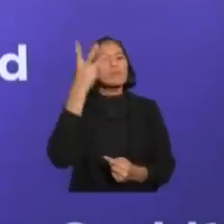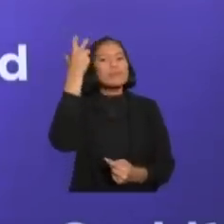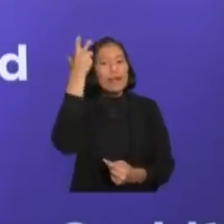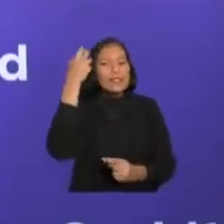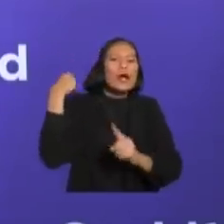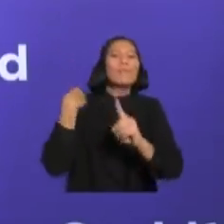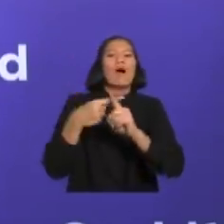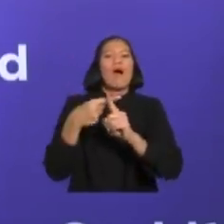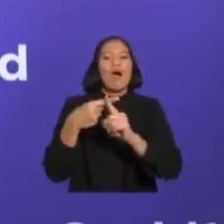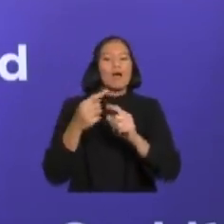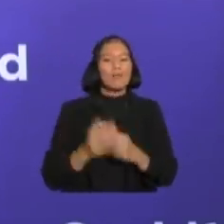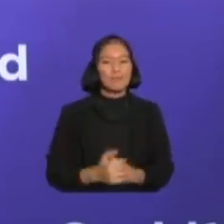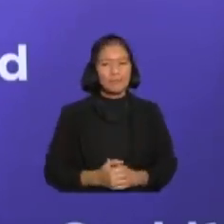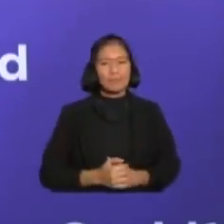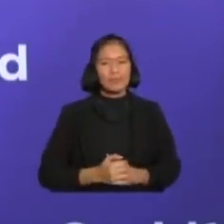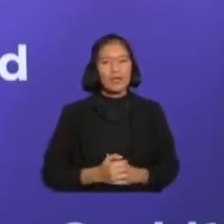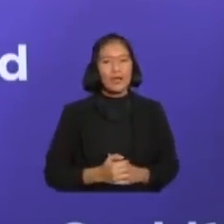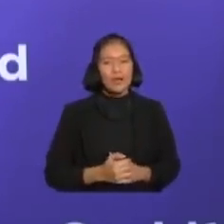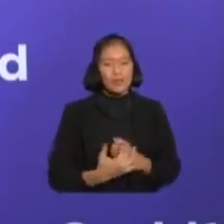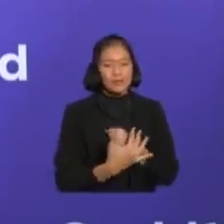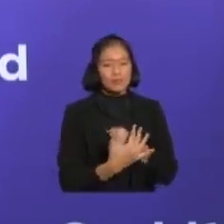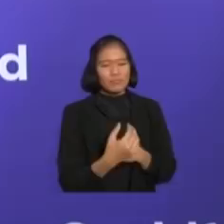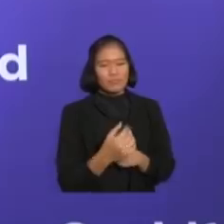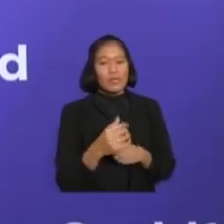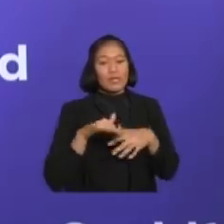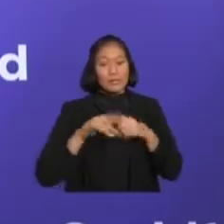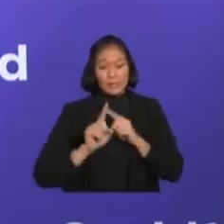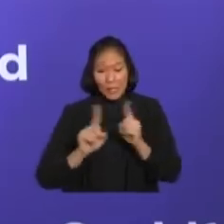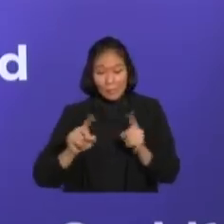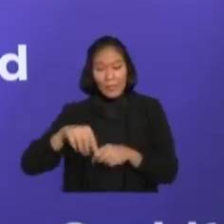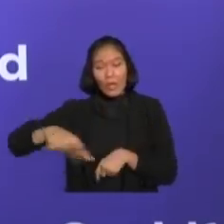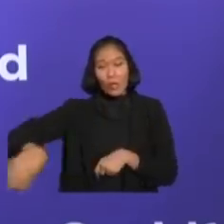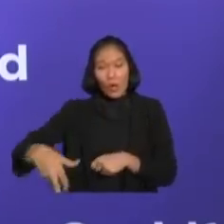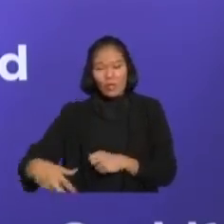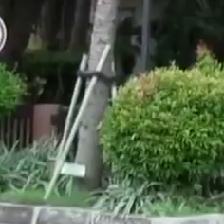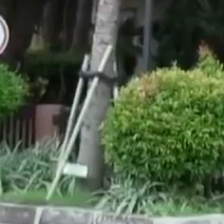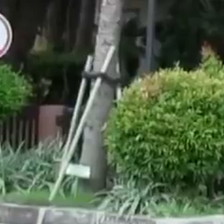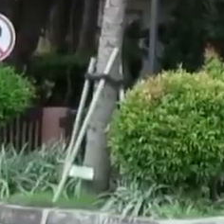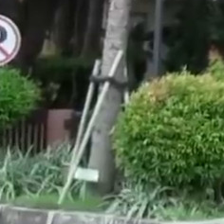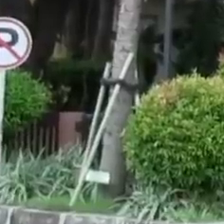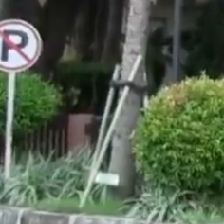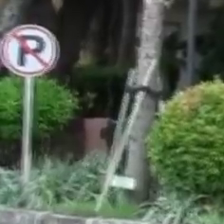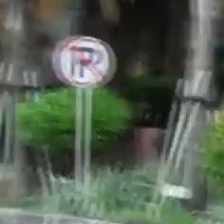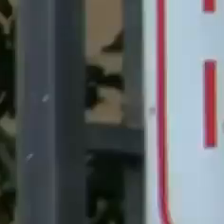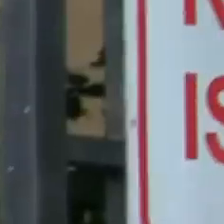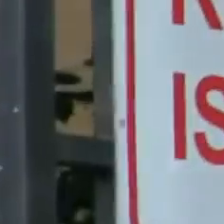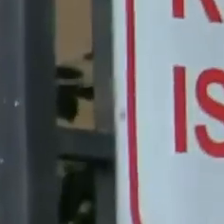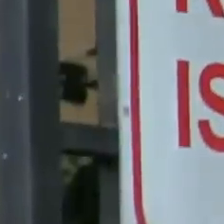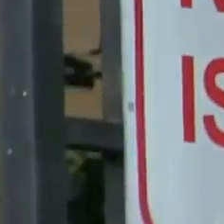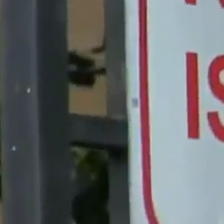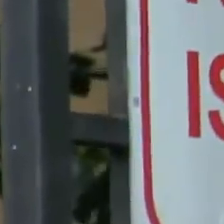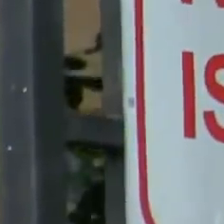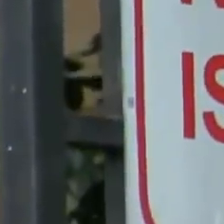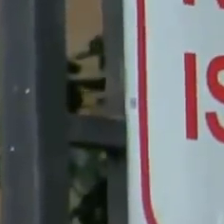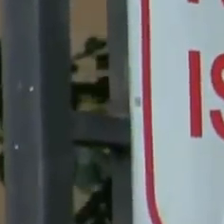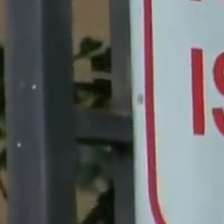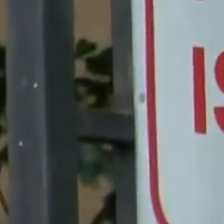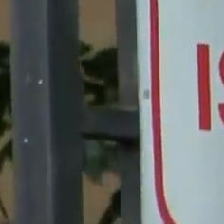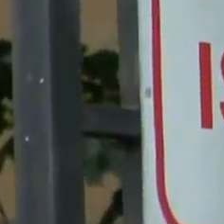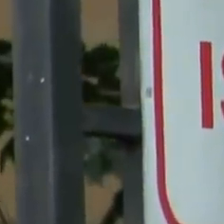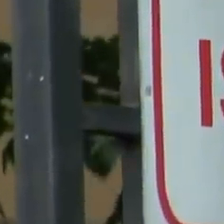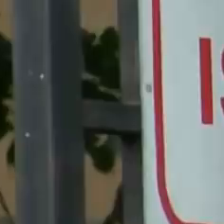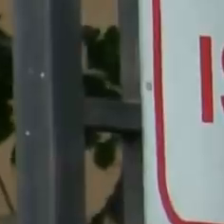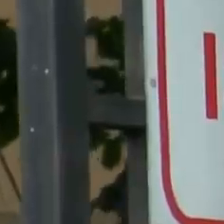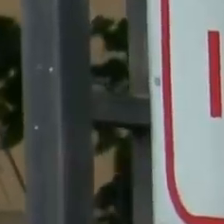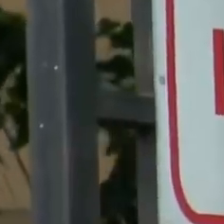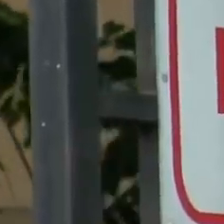disaat saya bisa positif dan saya mulai semangat untuk sembuh saya di dalam isolasi saya melakukan yoga